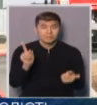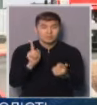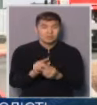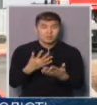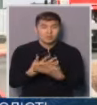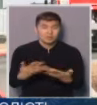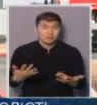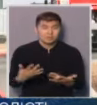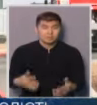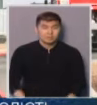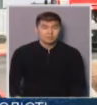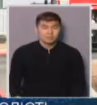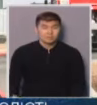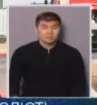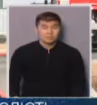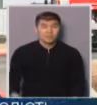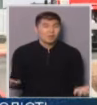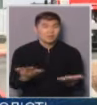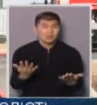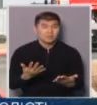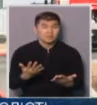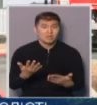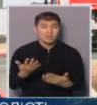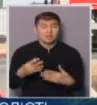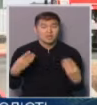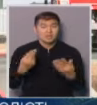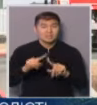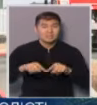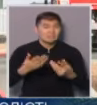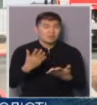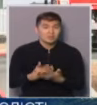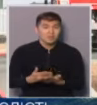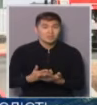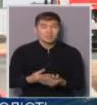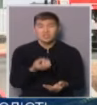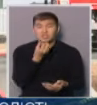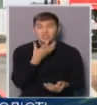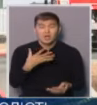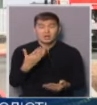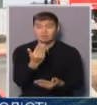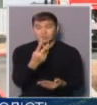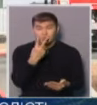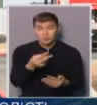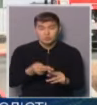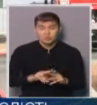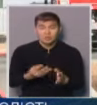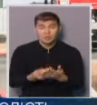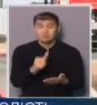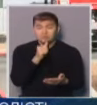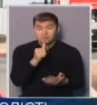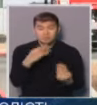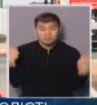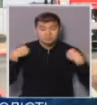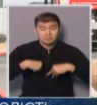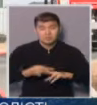кездеседі, біздің қандай құралдар бар екенін, қандай техника бар екенін соны жақынырап сіздермен таныстырып, сіздерге